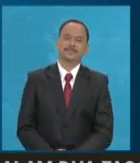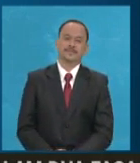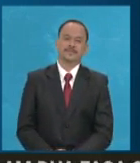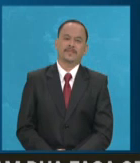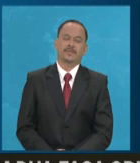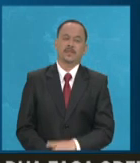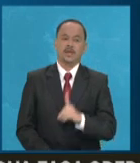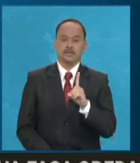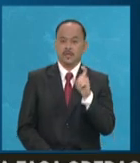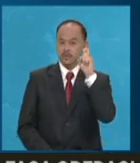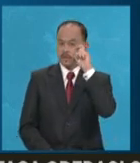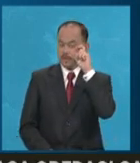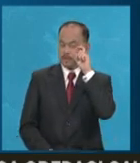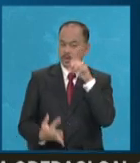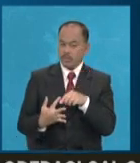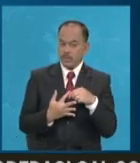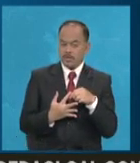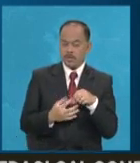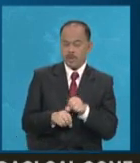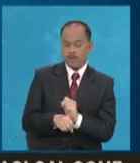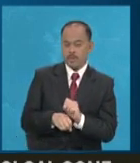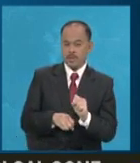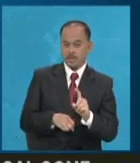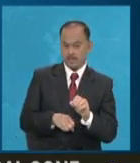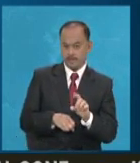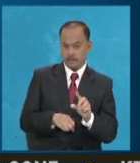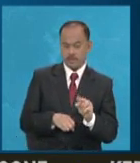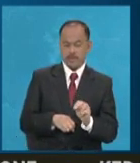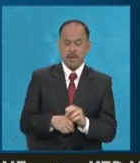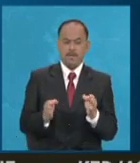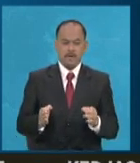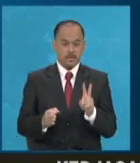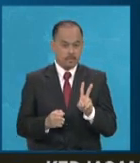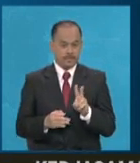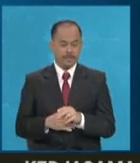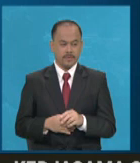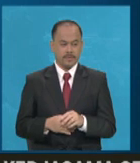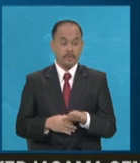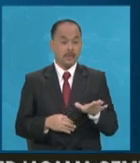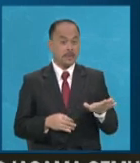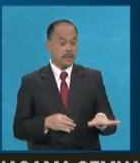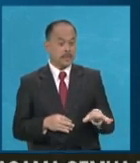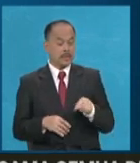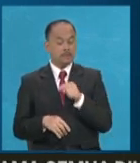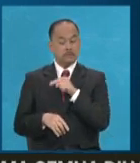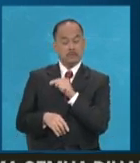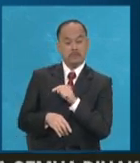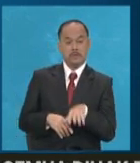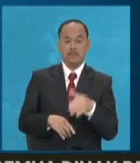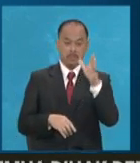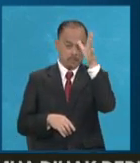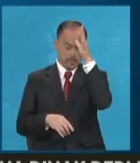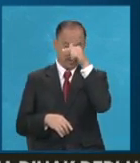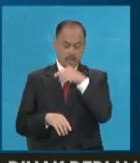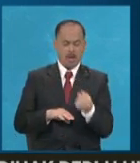merekalah seorang lagi suspek utama operasi Saigon fasa 2 ini merupakan anak kepada dalang operasi Saigon yang